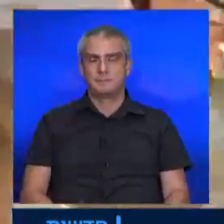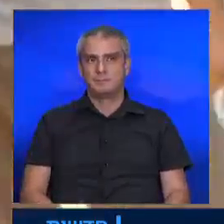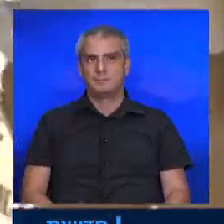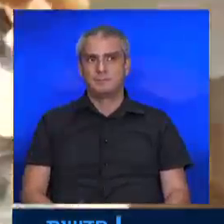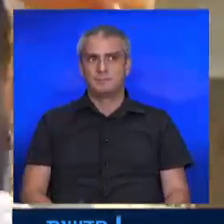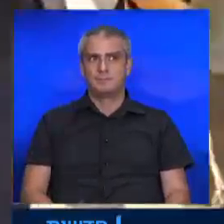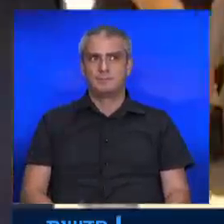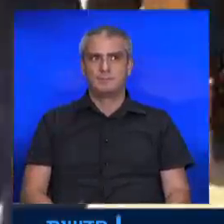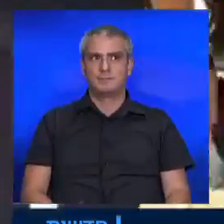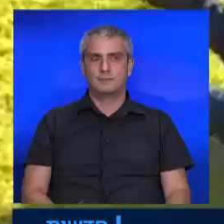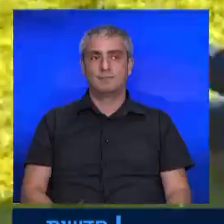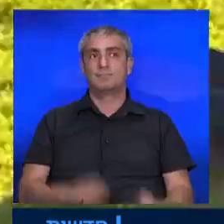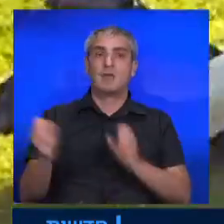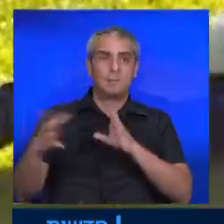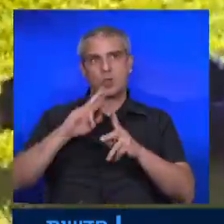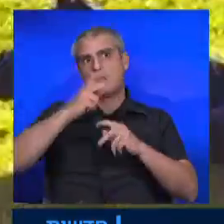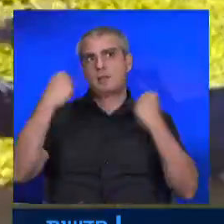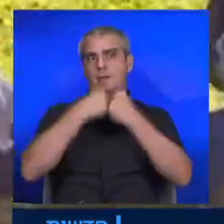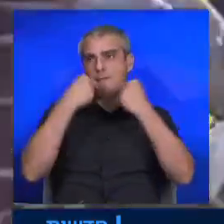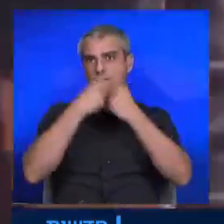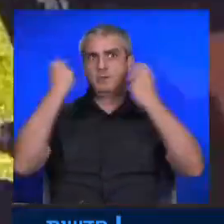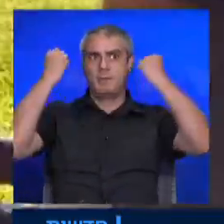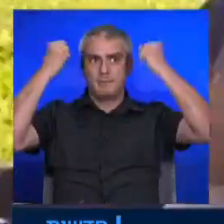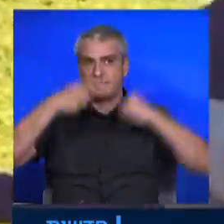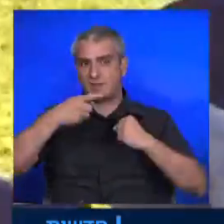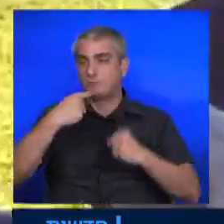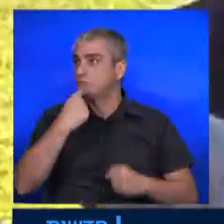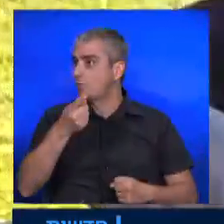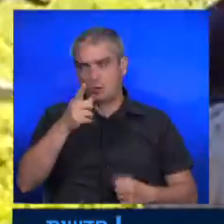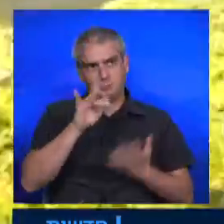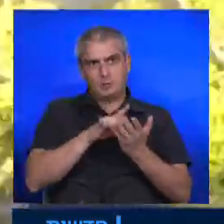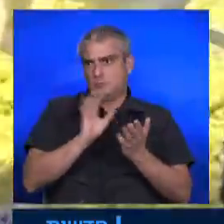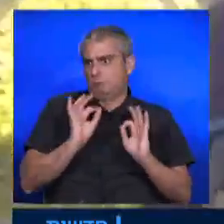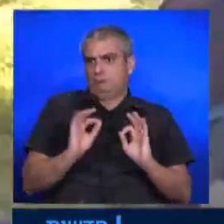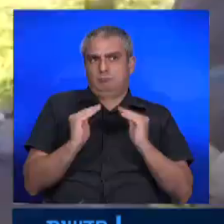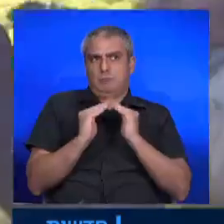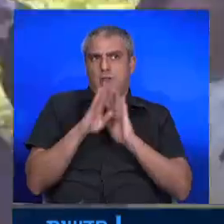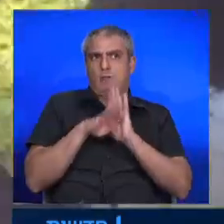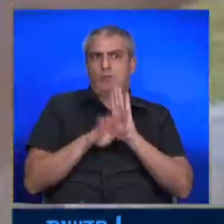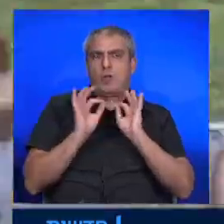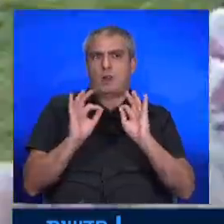הפינוי הוביל שוב לעימותים עם המפגינים, שטענו כי הם שוהים במקום על פי נוהל שסוכם עם העירייה.